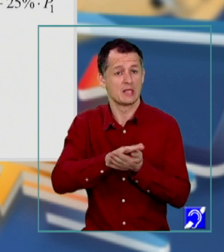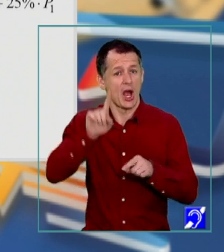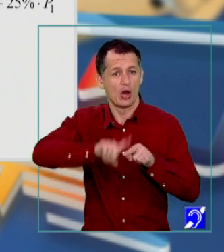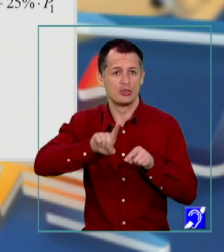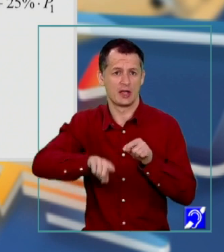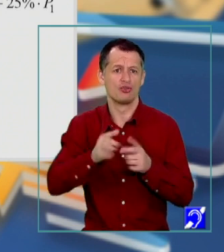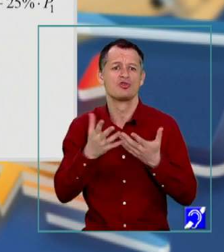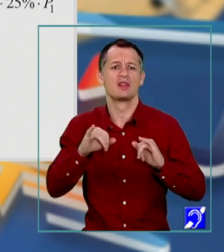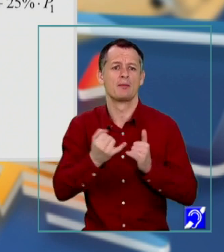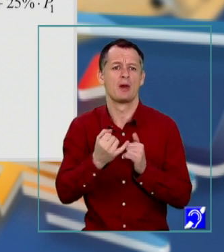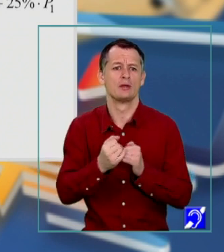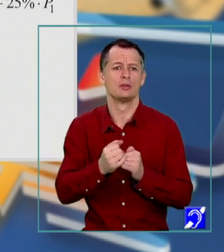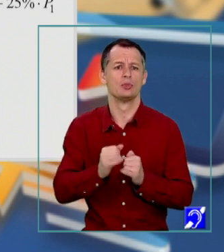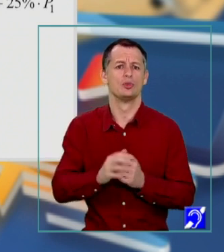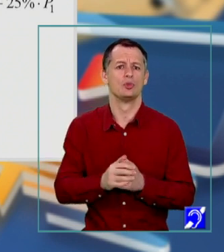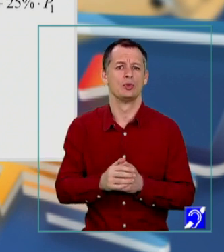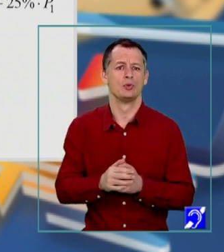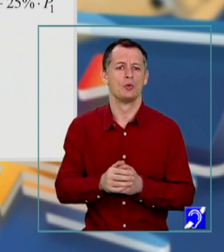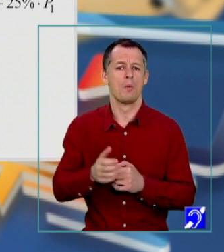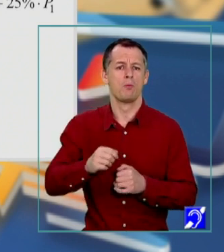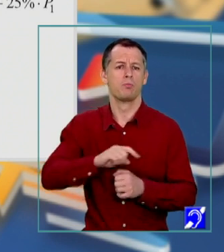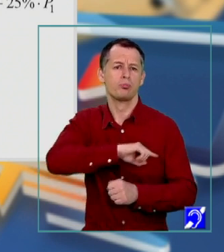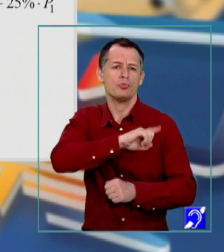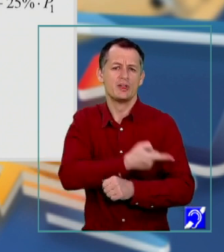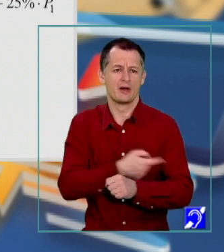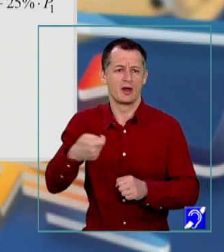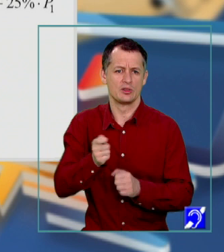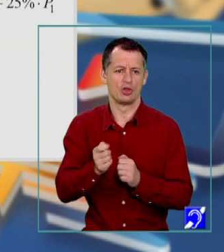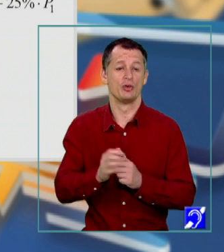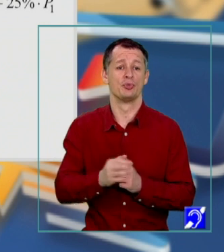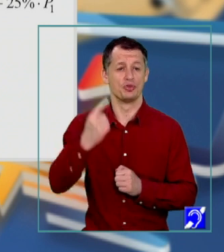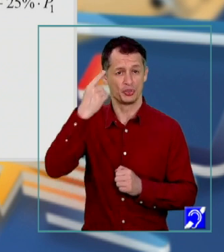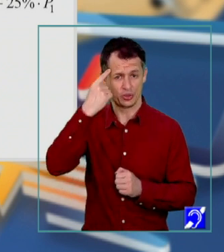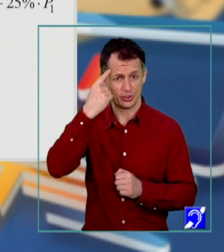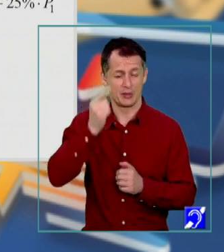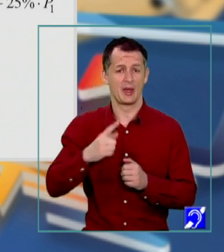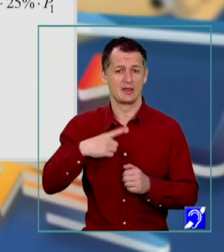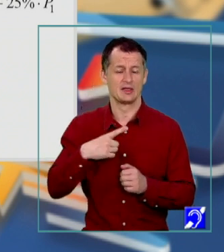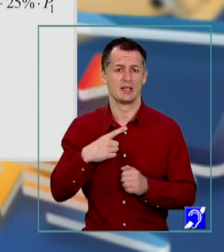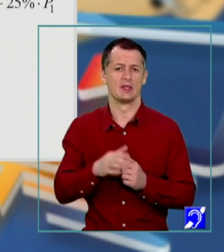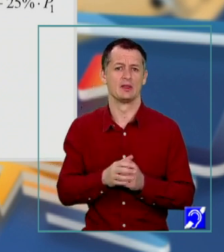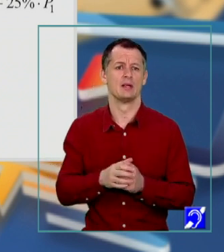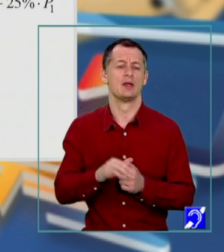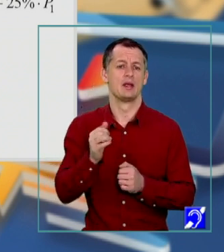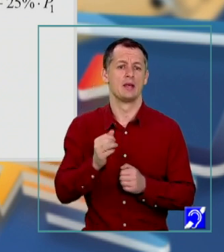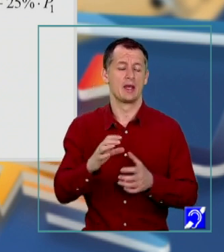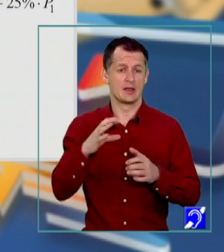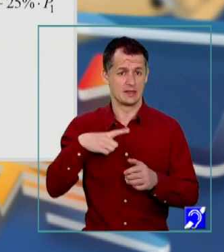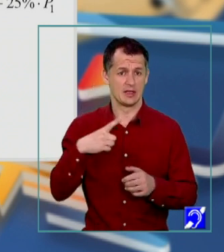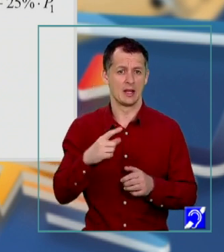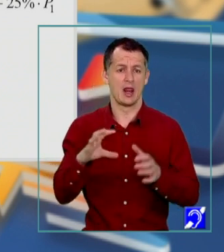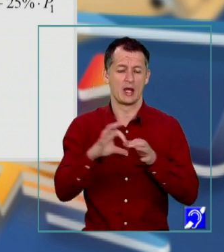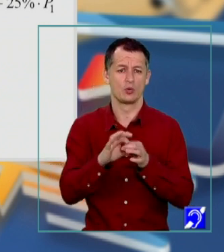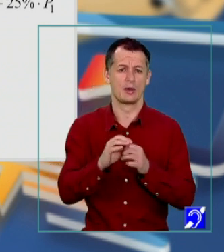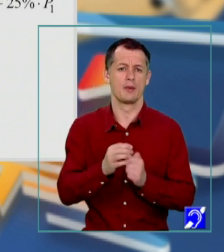gazului? Prin simetrie, știind că există relații de proporționalitate între presiune și volum la